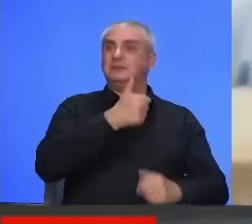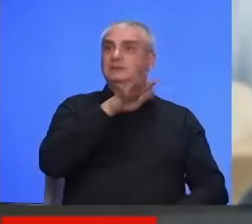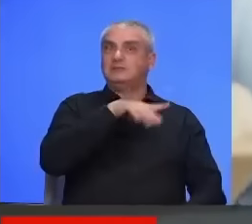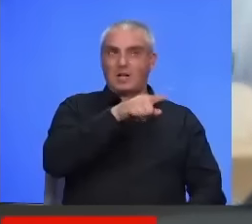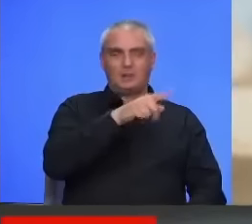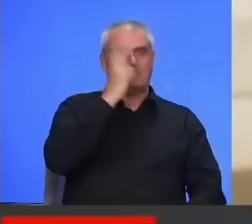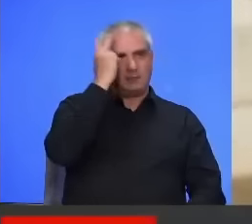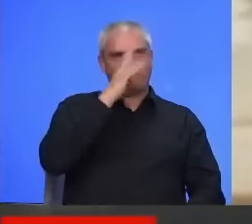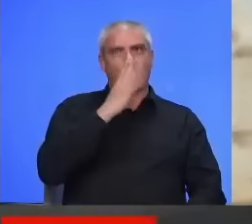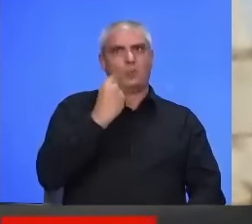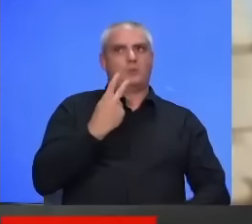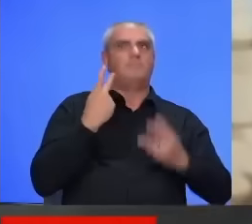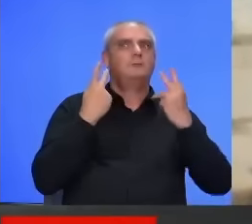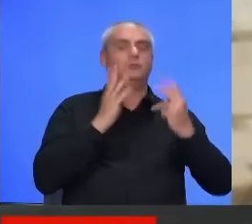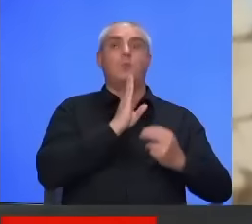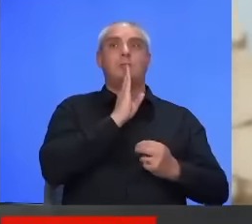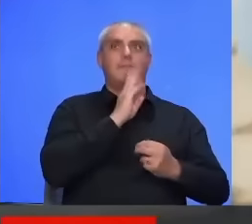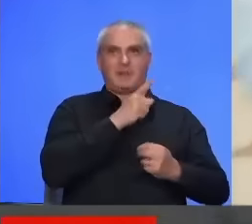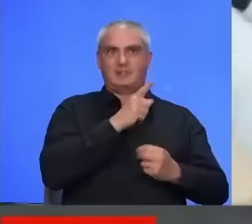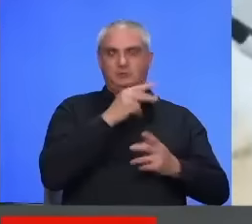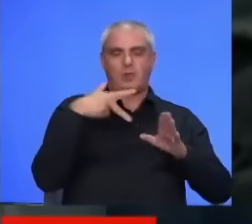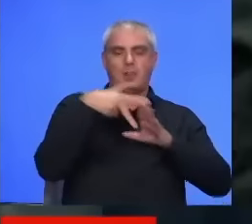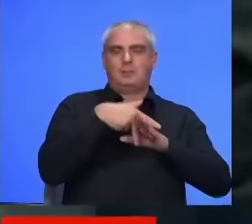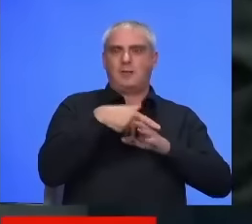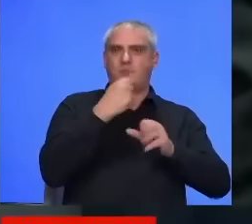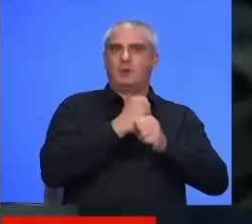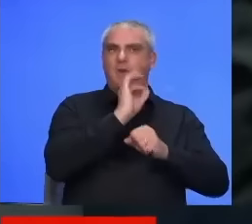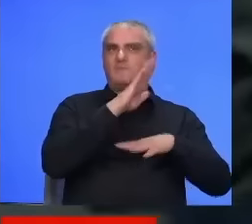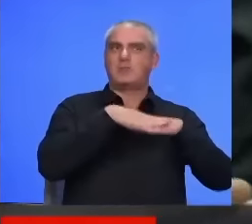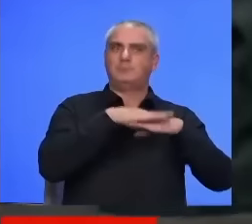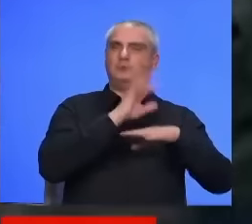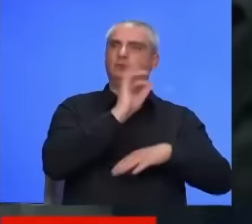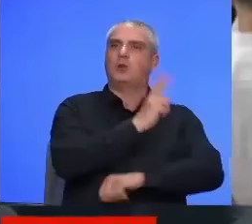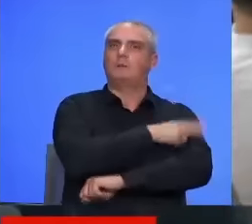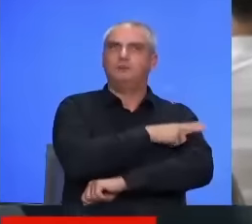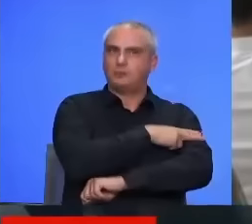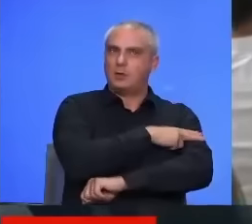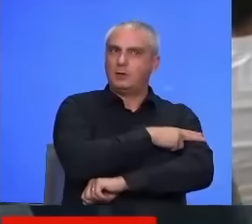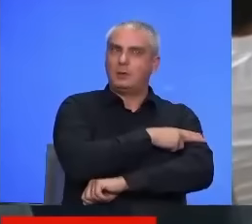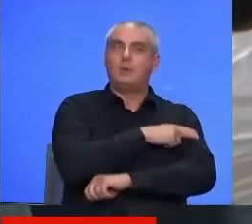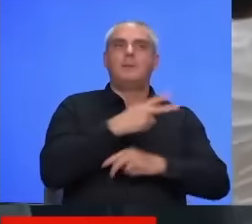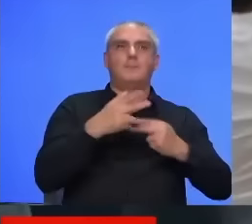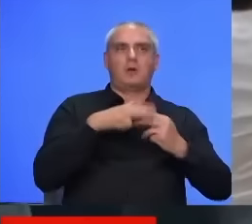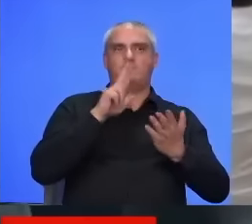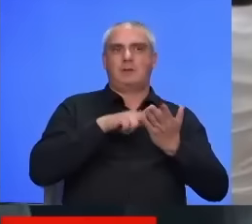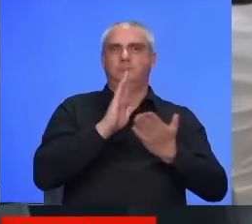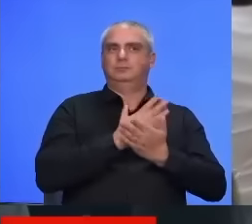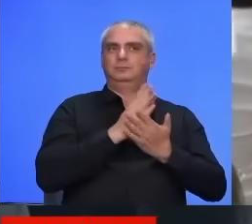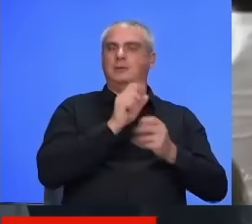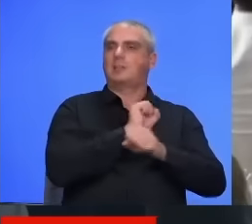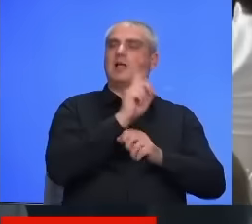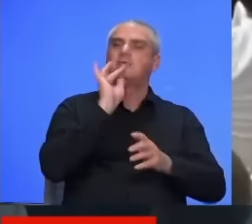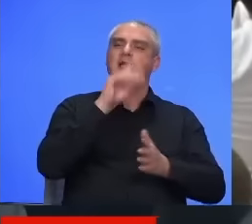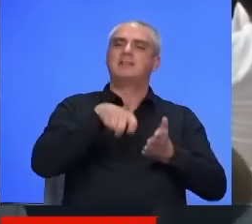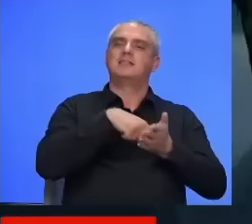הבינו היטב את המשמעות הבעייתית של ההתערבות בעבודתה המקצועית של המשטרה. בקרוב אמור בגץ להכריע בעתירה נגד התיקון